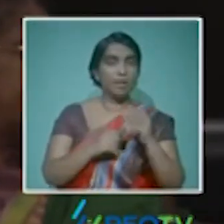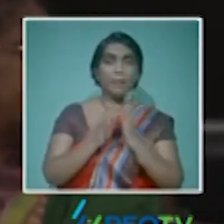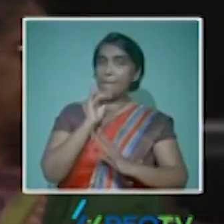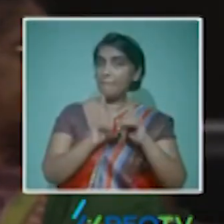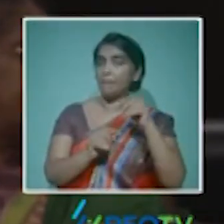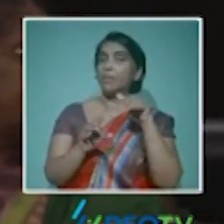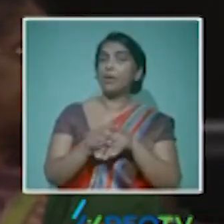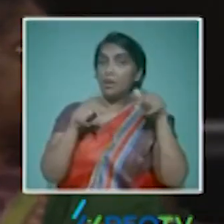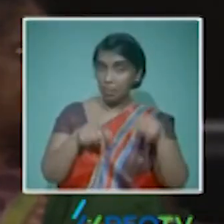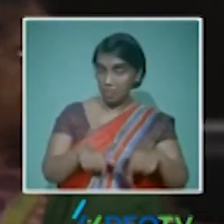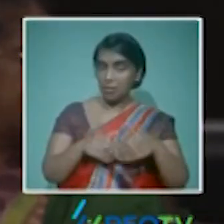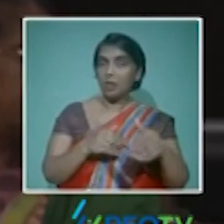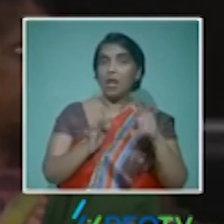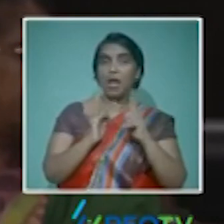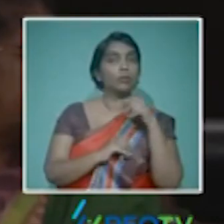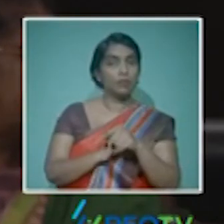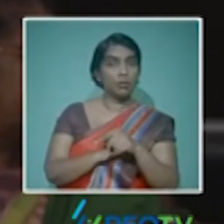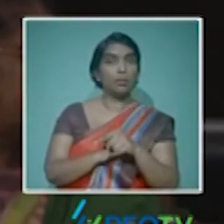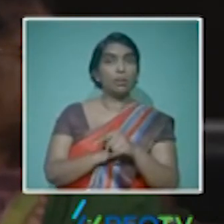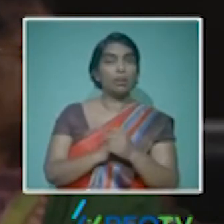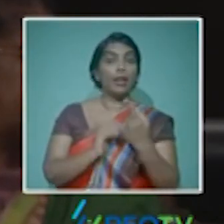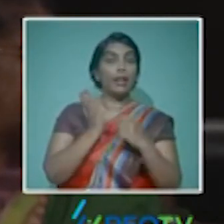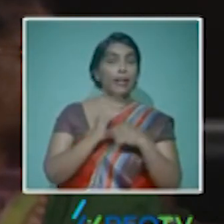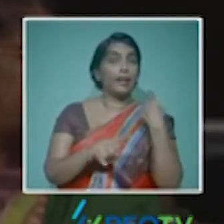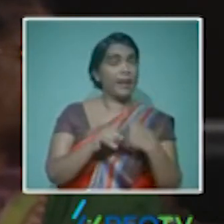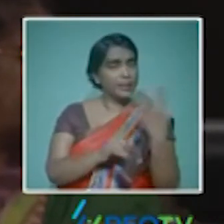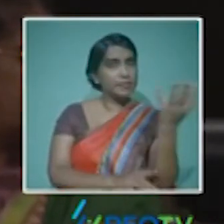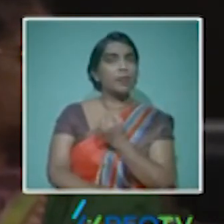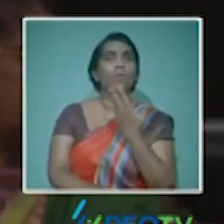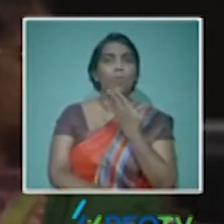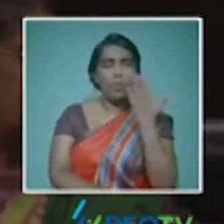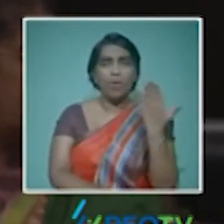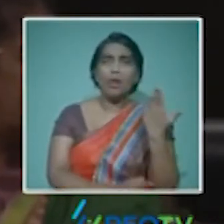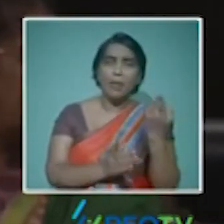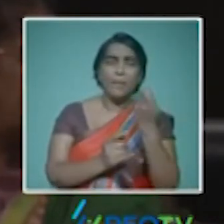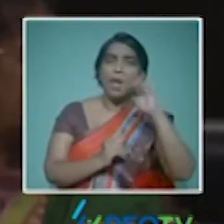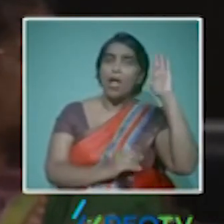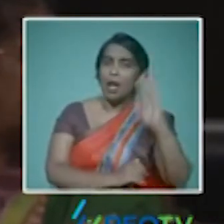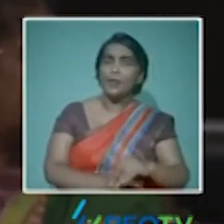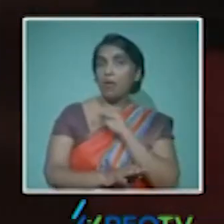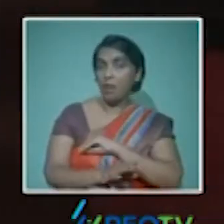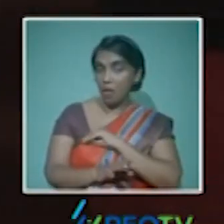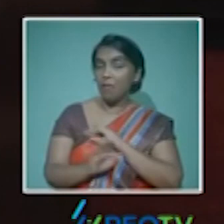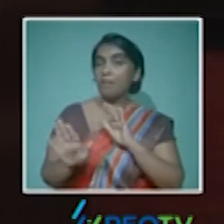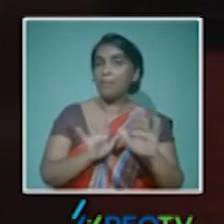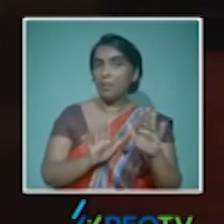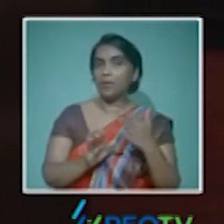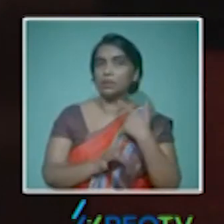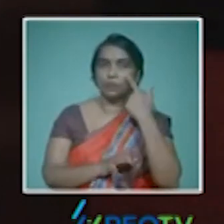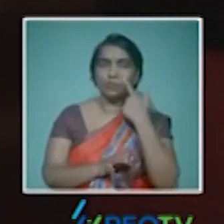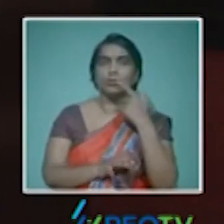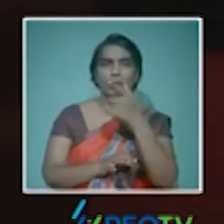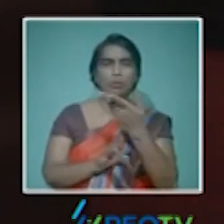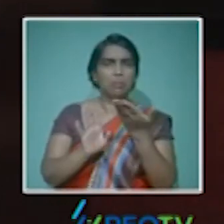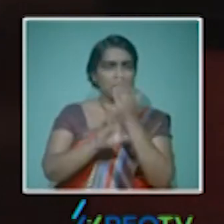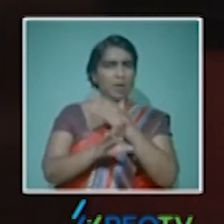අමාත්‍යාංශය තුල දැන් වෙනකොට IOC එකට එක්ක බද්දක් අය කරන්න තිබුණා එහෙම නැත්නම් මිල අඩු කරන්න කියලා කියන්න තිබ්බා මට කනගාටු දෙන ඔබතුමා මට